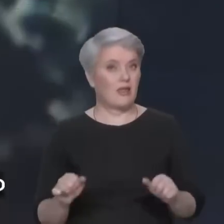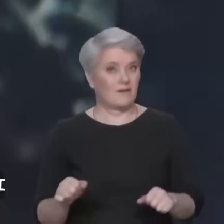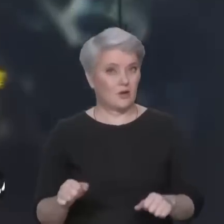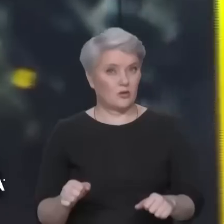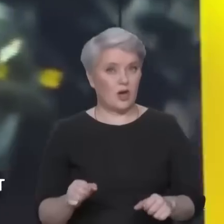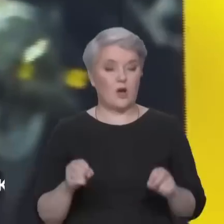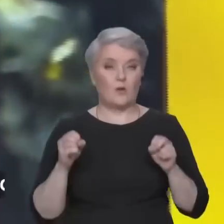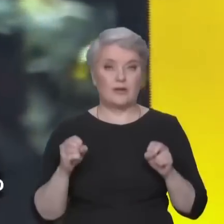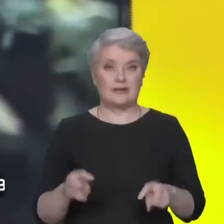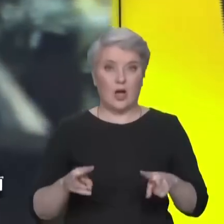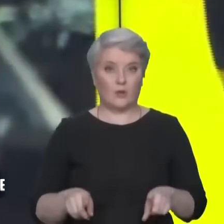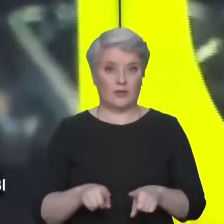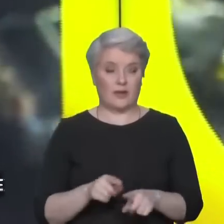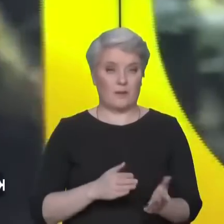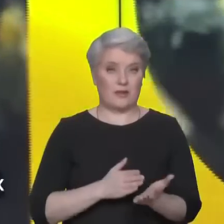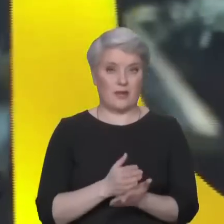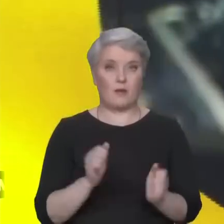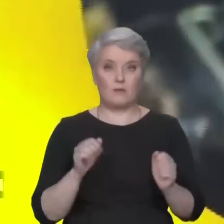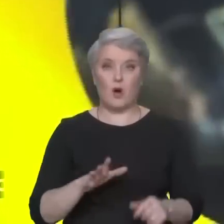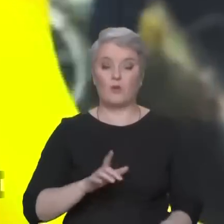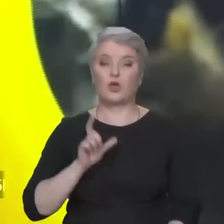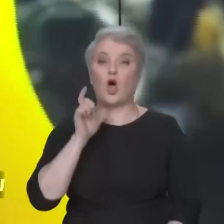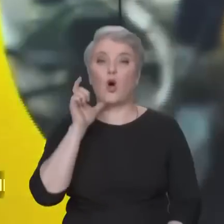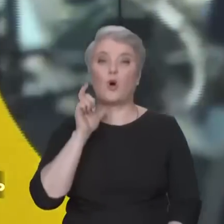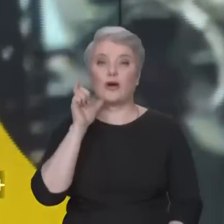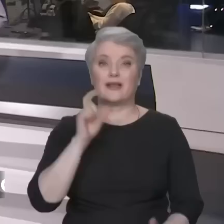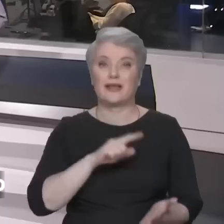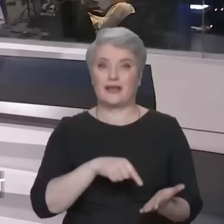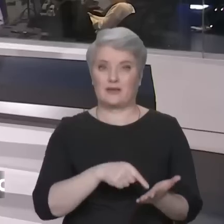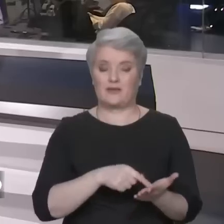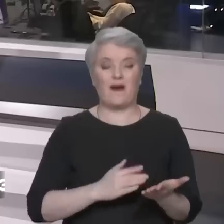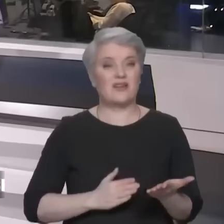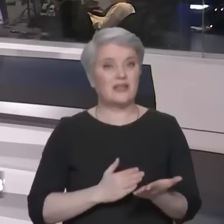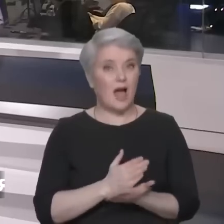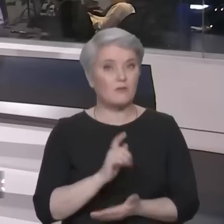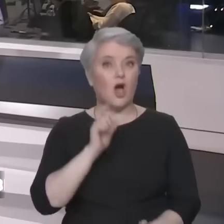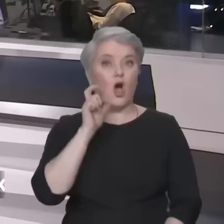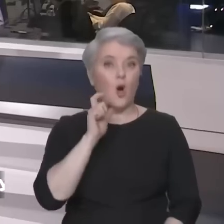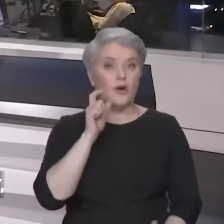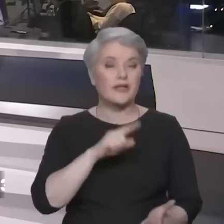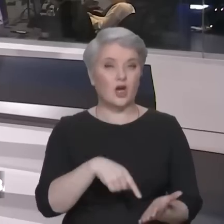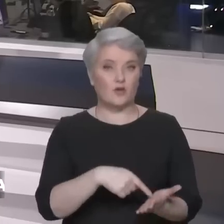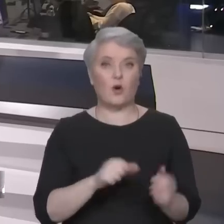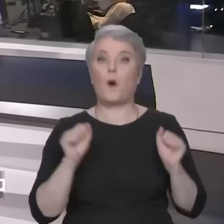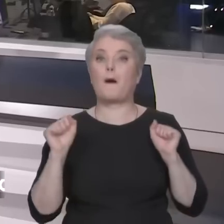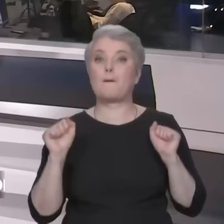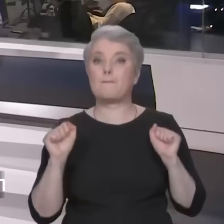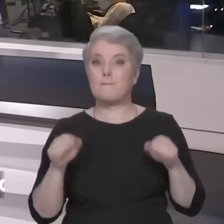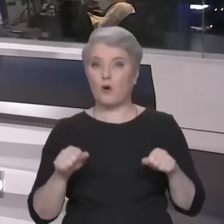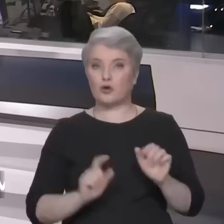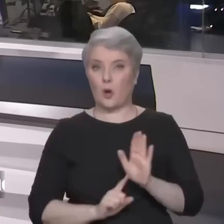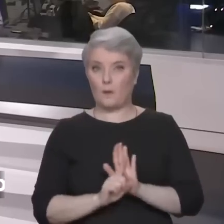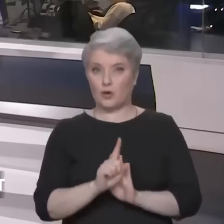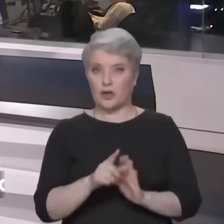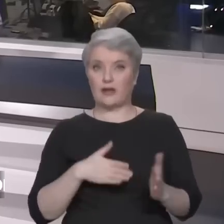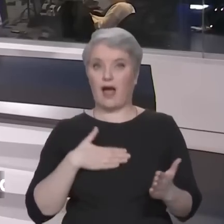досить загрозливим таким напрямком може стати Оріхів. І саме в напрямку Оріхову вони можуть розпочинати більш активні дії. А